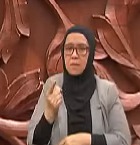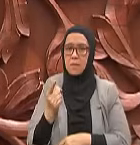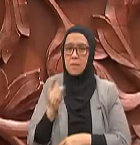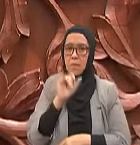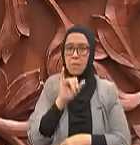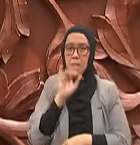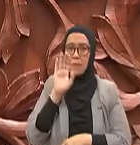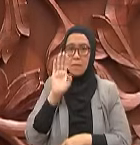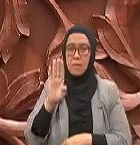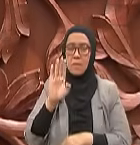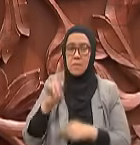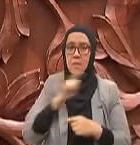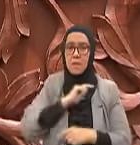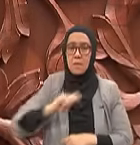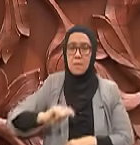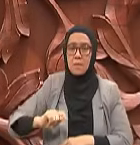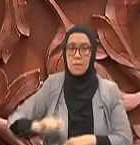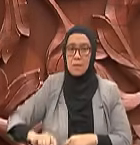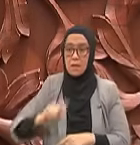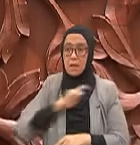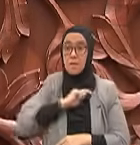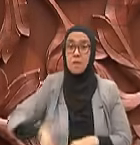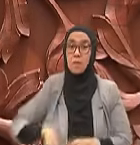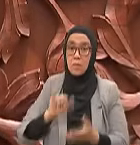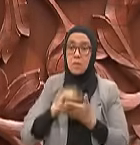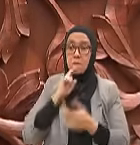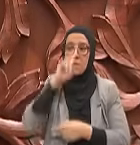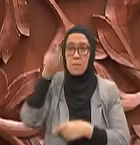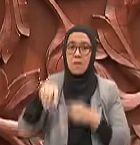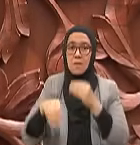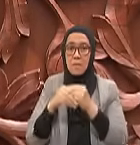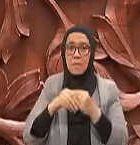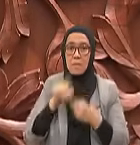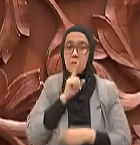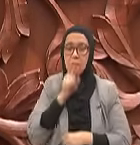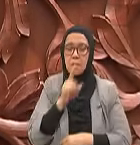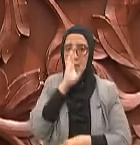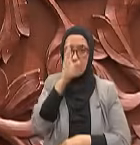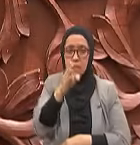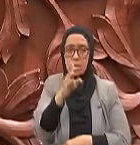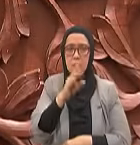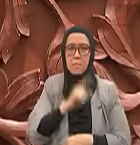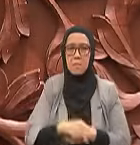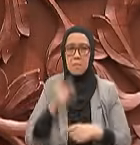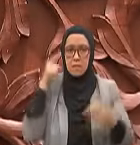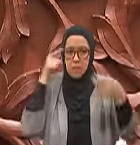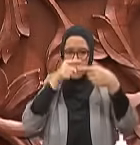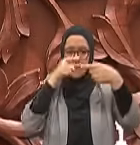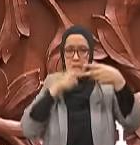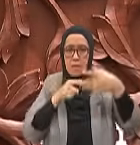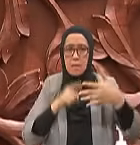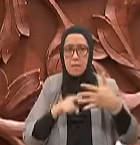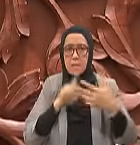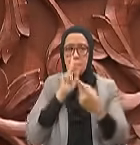sepatunya ditanya rakit poin tiap silahkan sobat timbalan menteri